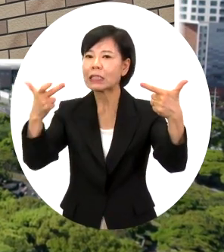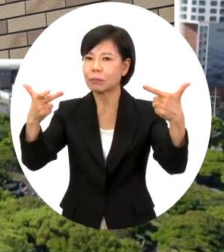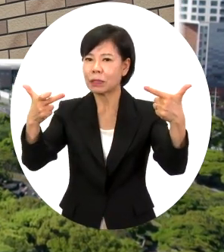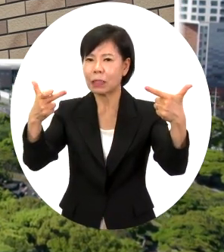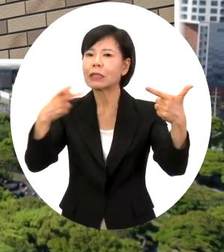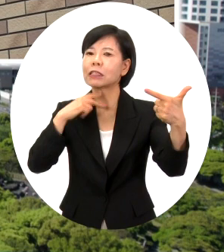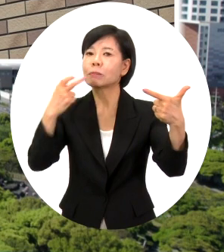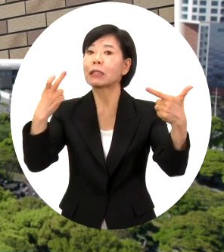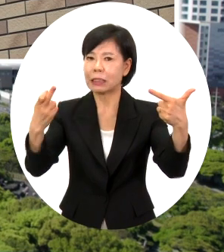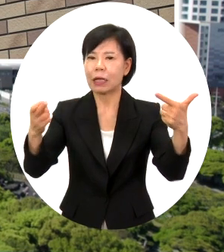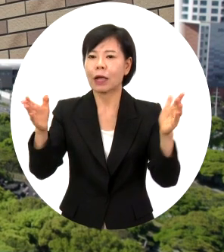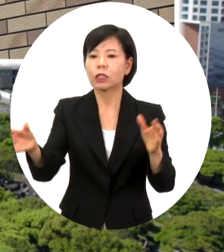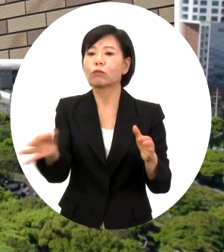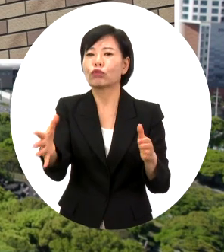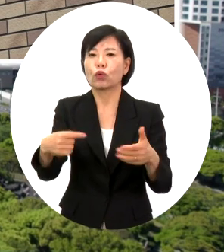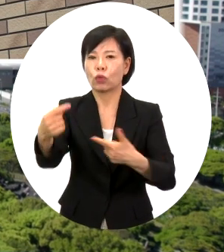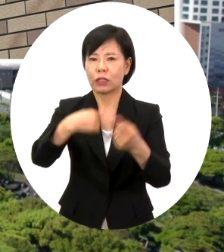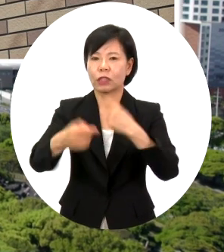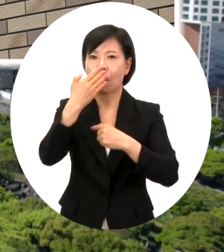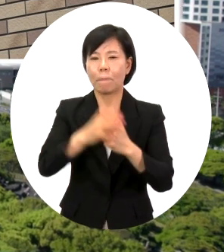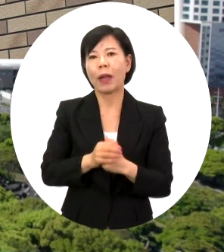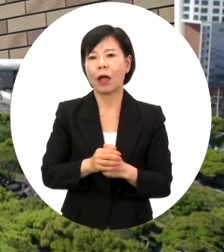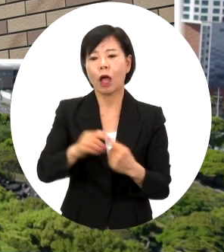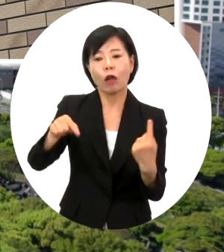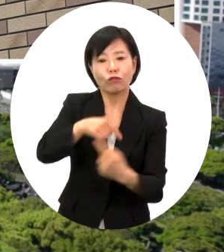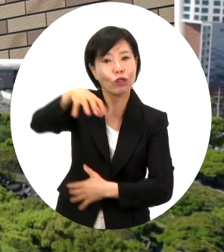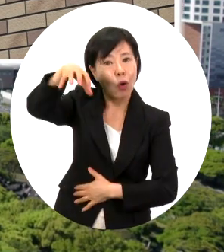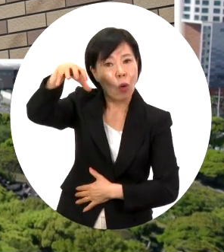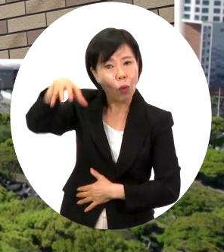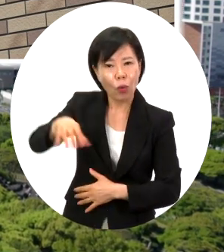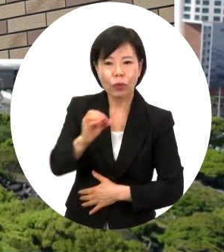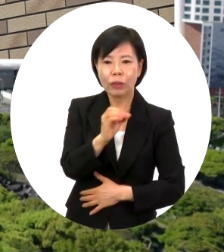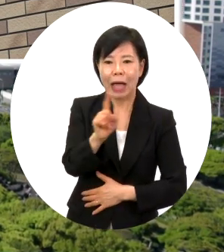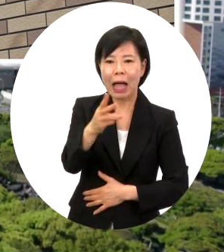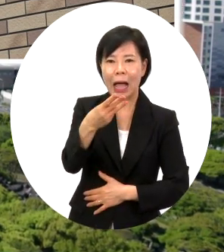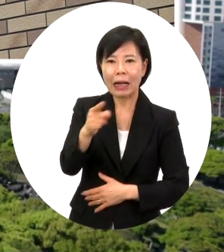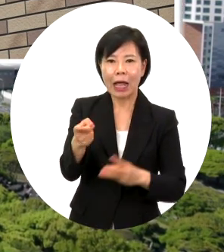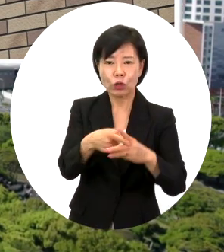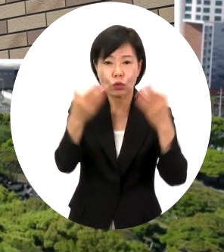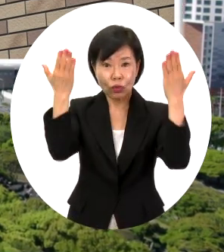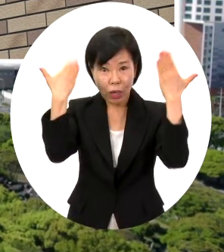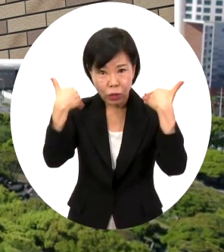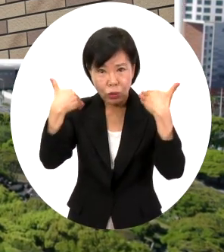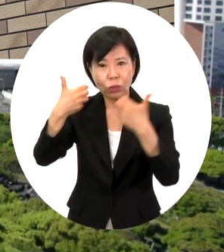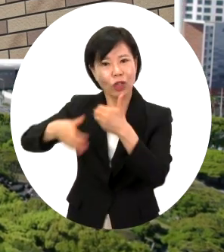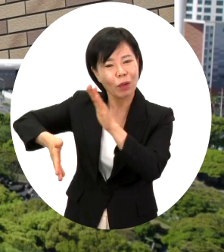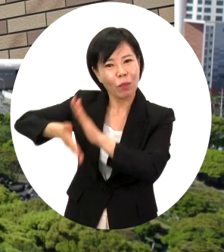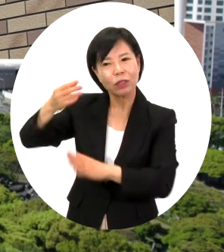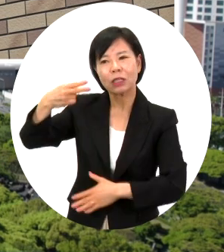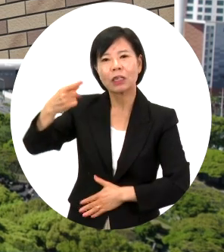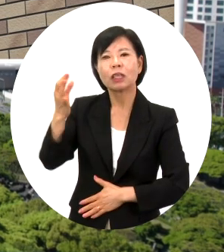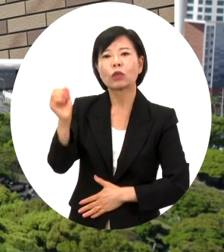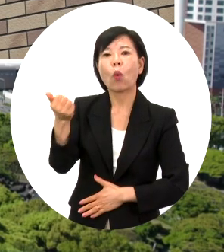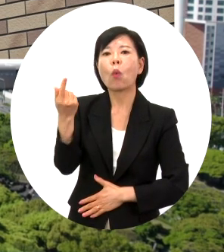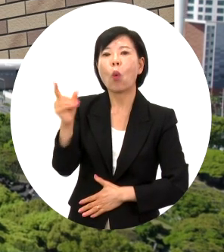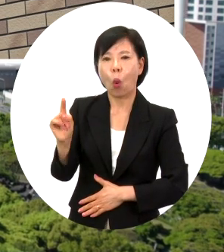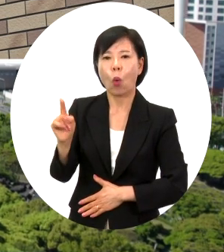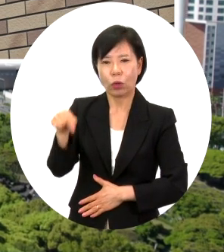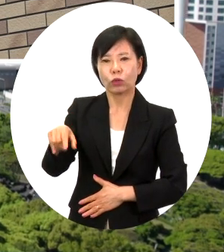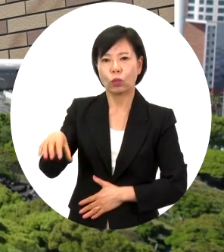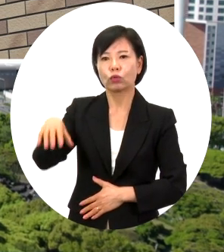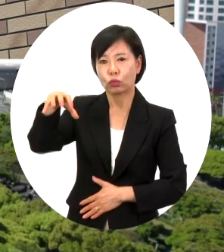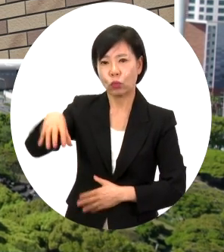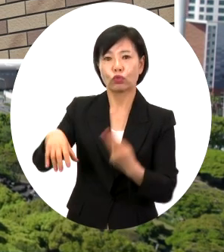12세 초등학생 누구나 무료로 신청할 수 있는데요. 운영 장소는 제주시 아라초 돌봄교실과 서귀포시